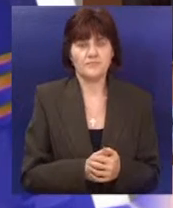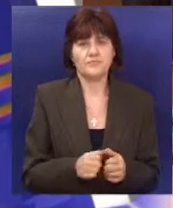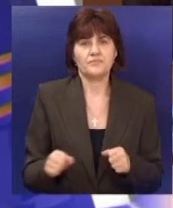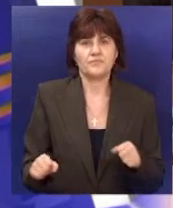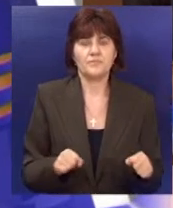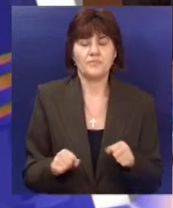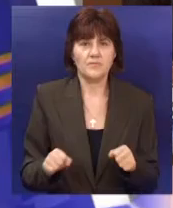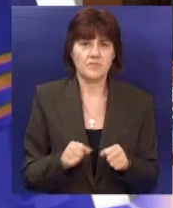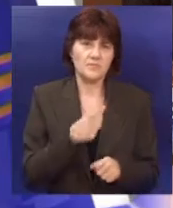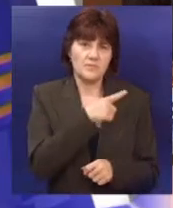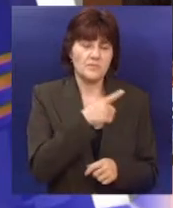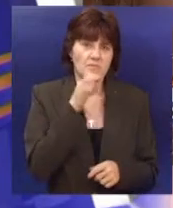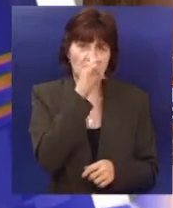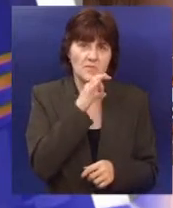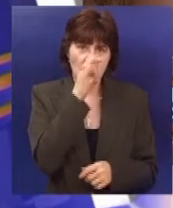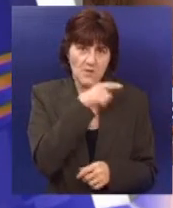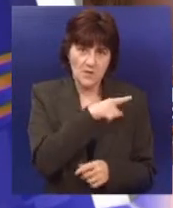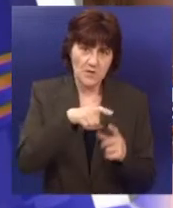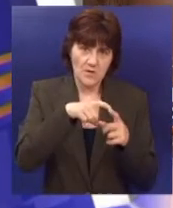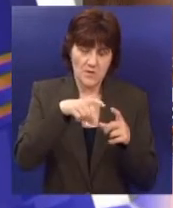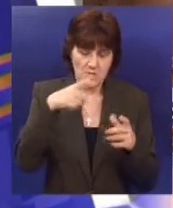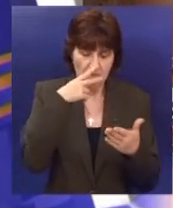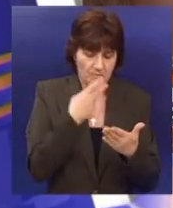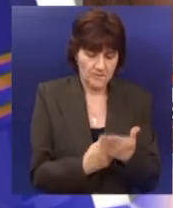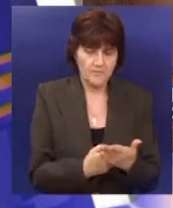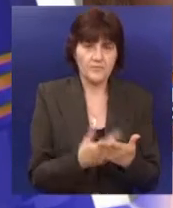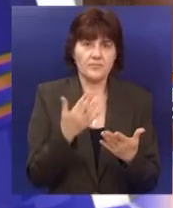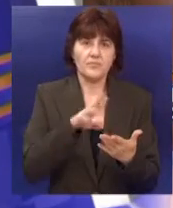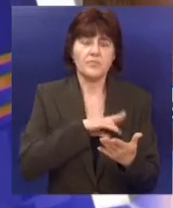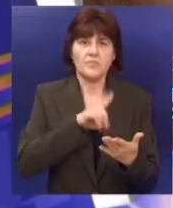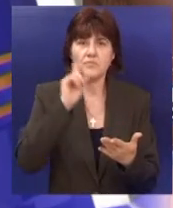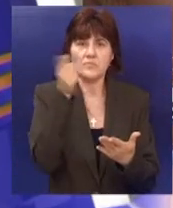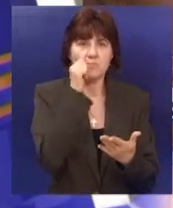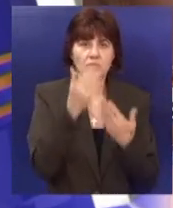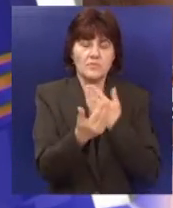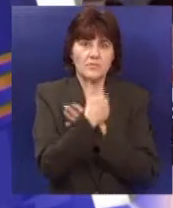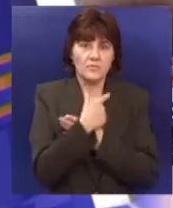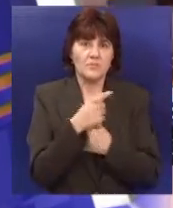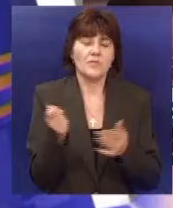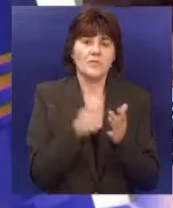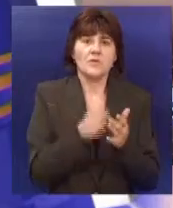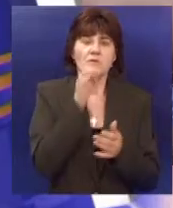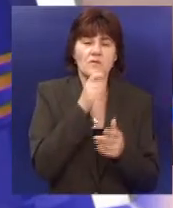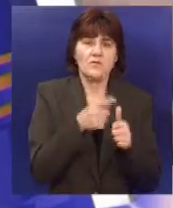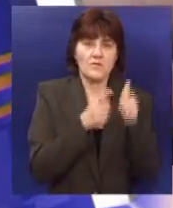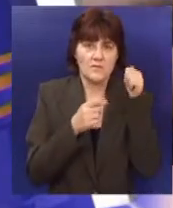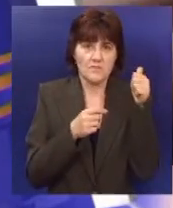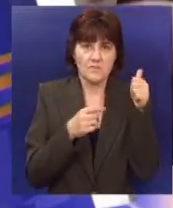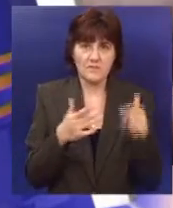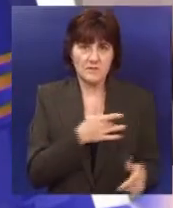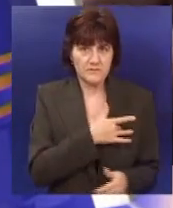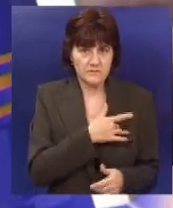Direktorka apoteke Subotica na osnovu lekova izdatih na recept može da zaključi da Subotičane najviše muči srce, a odmah nakon